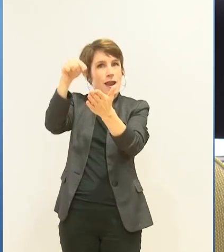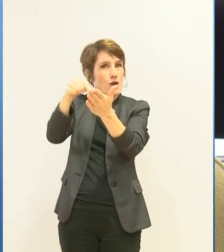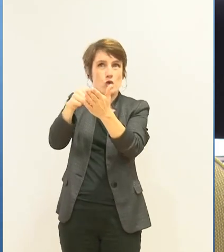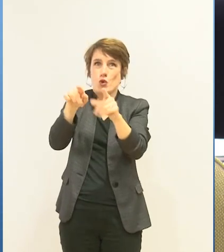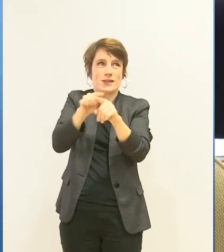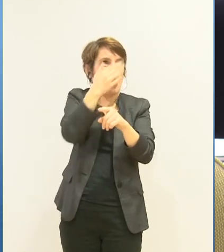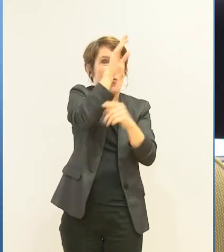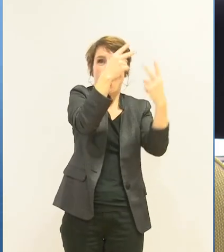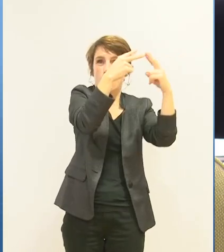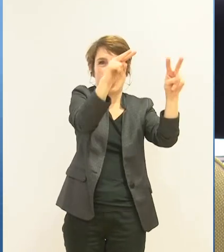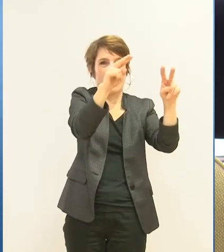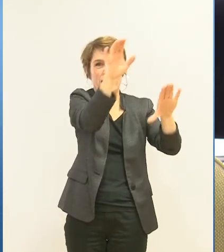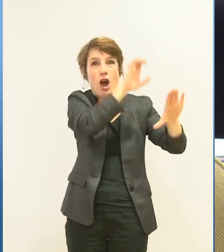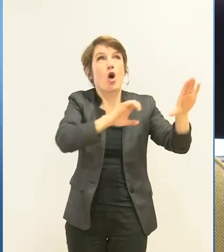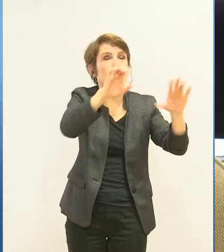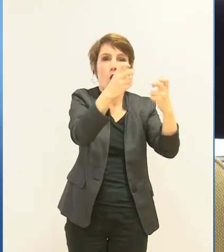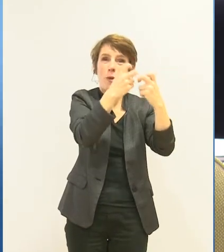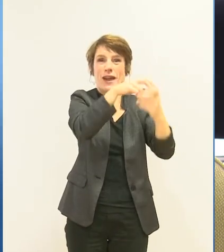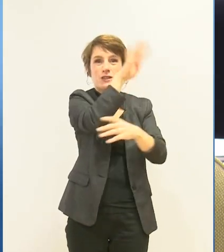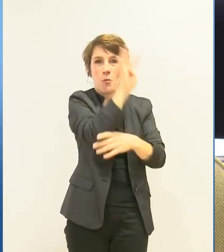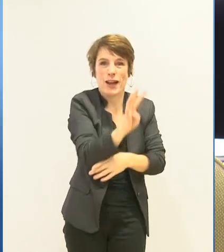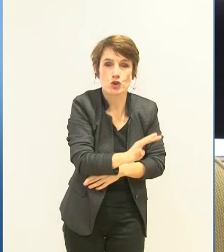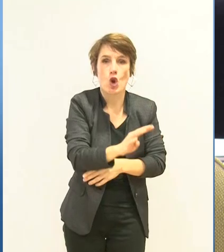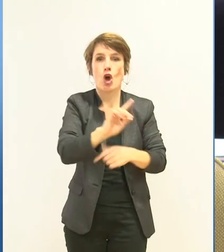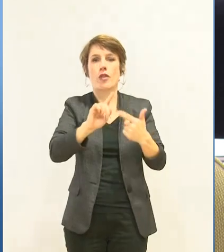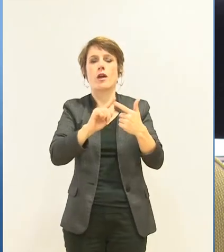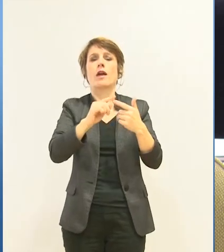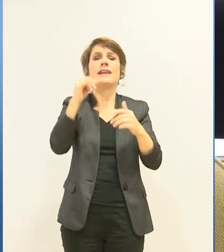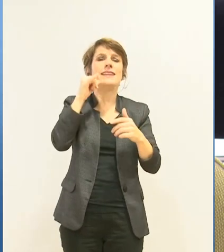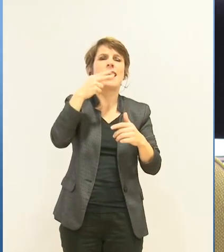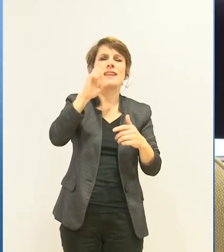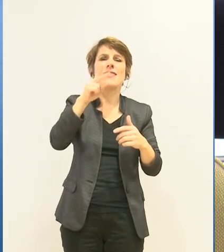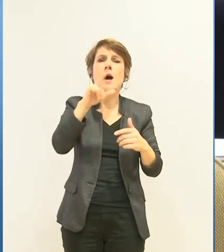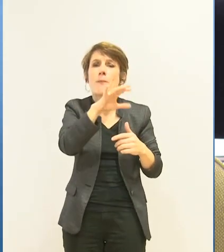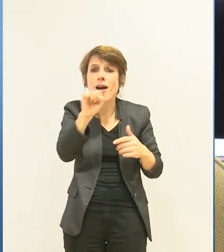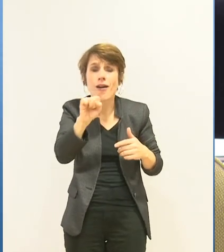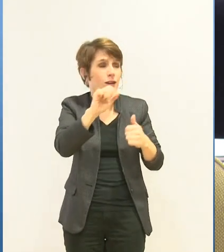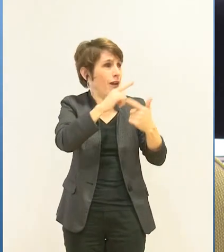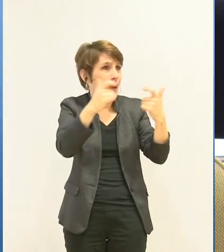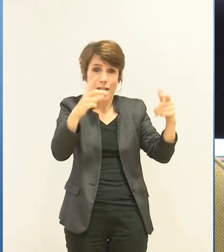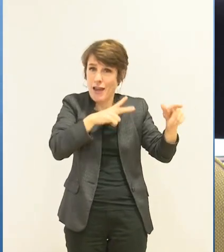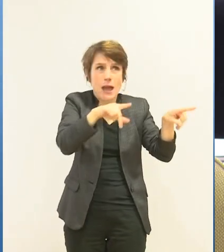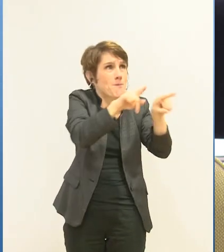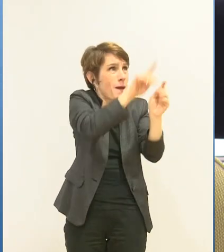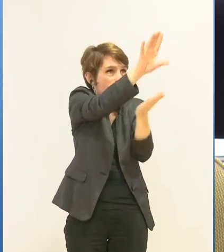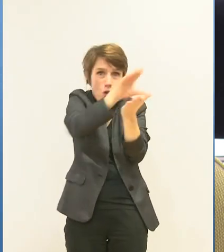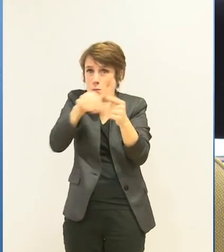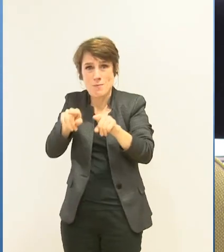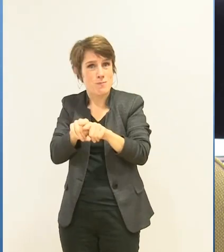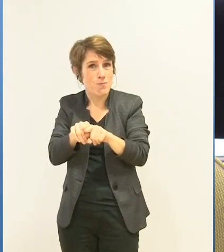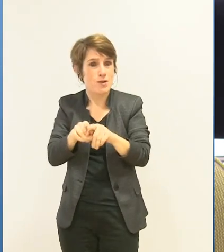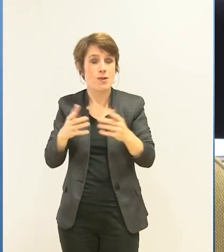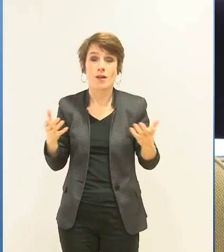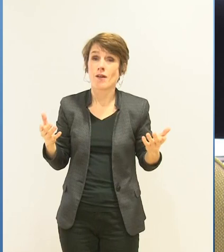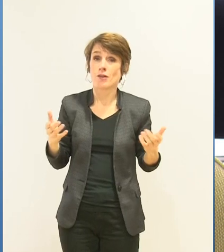expérimentent et une offre un barcelone nope naples et c'est la ville dit il soutient